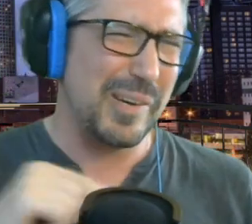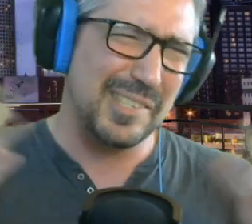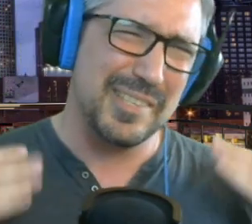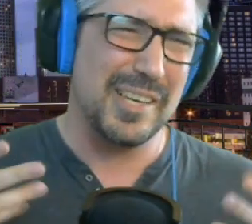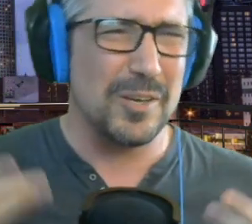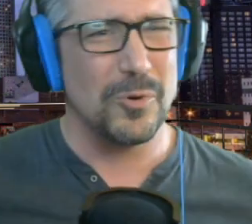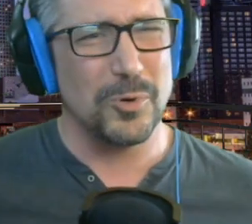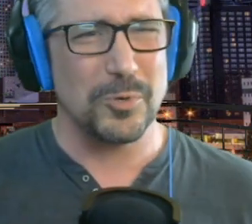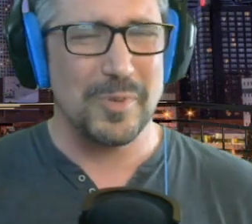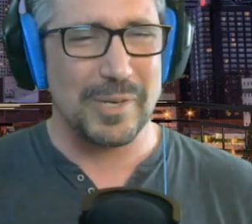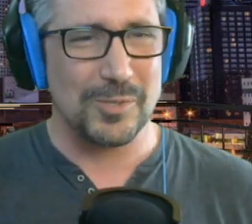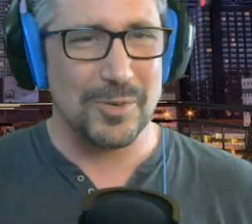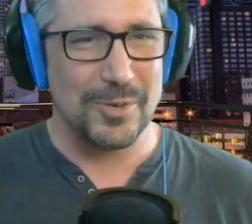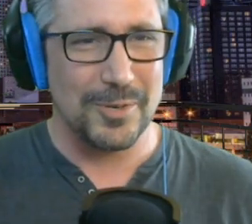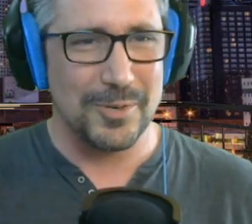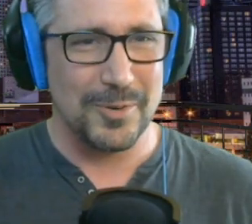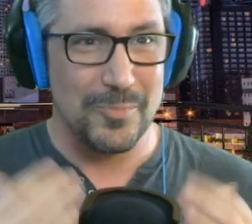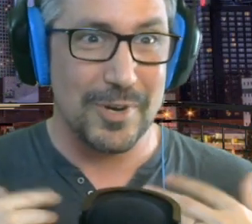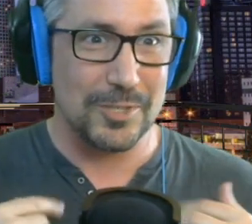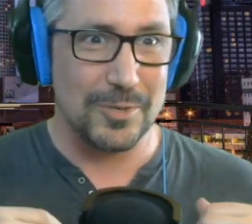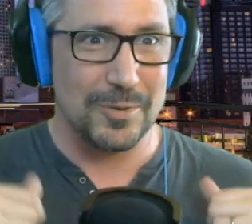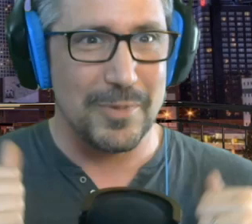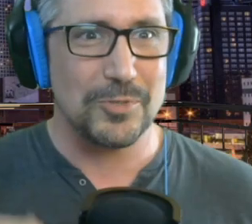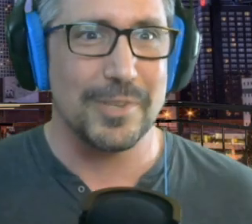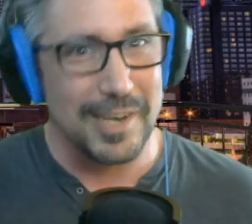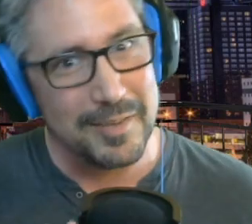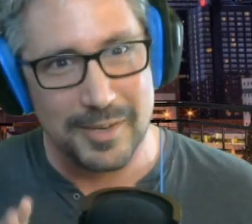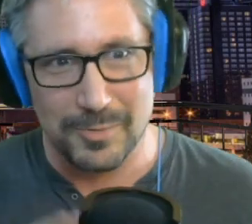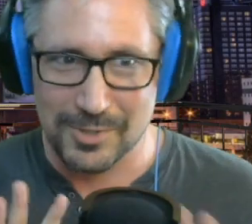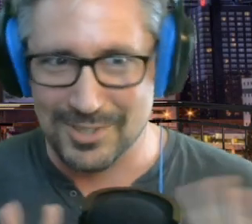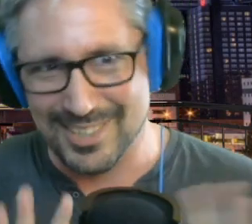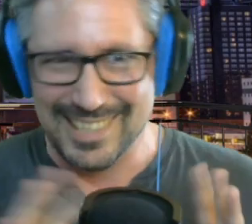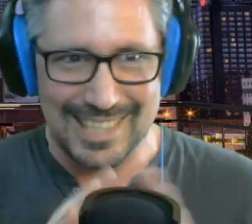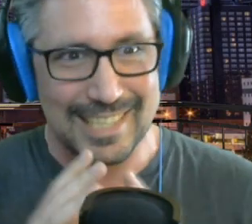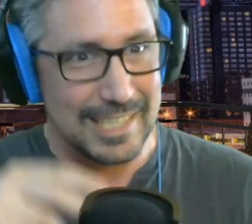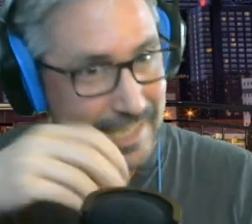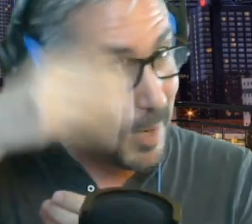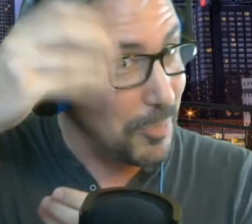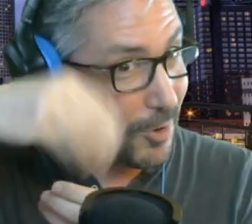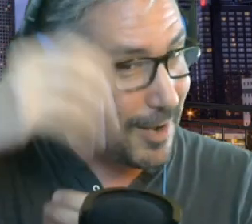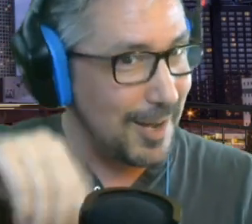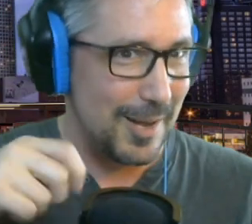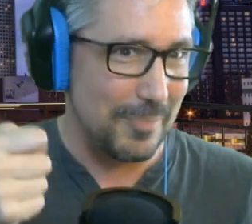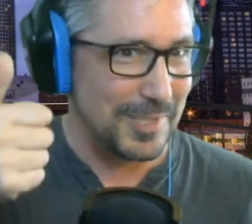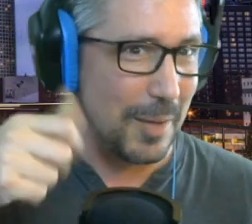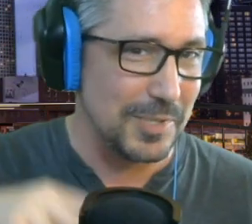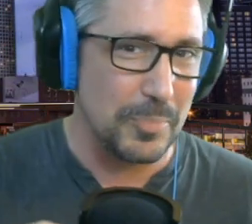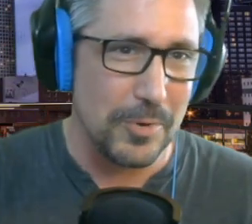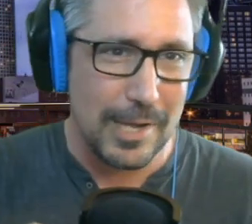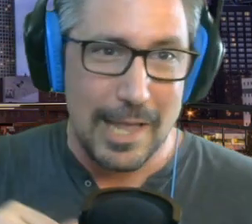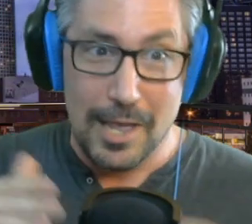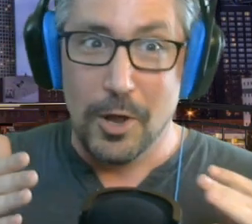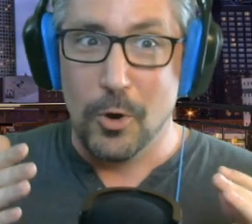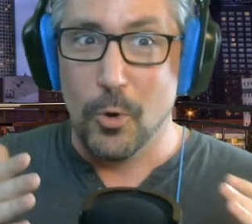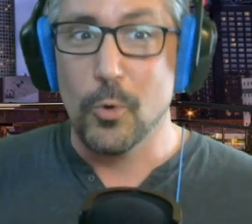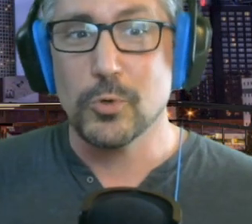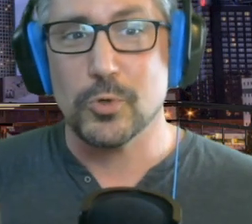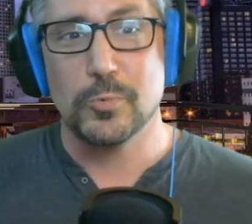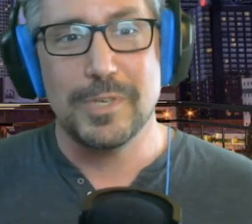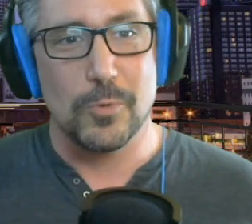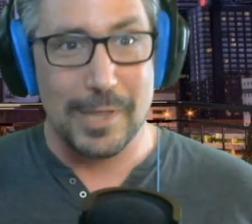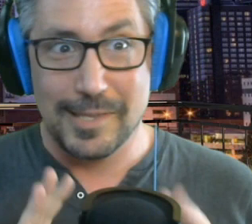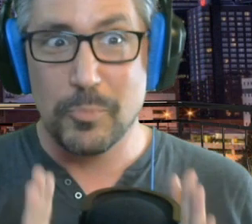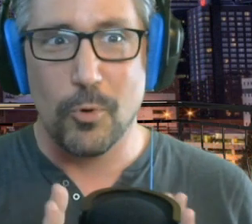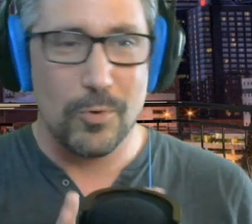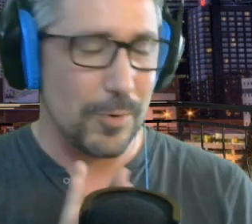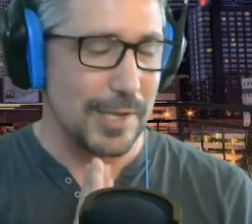Je vais pas signer aujourd'hui parce que moi je suis un élève, hein, moi j'apprends un petit peu.